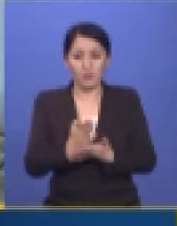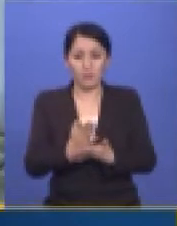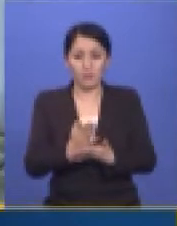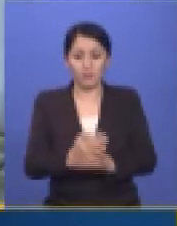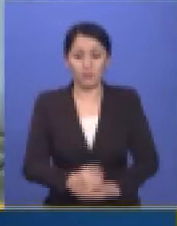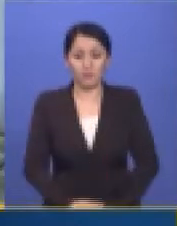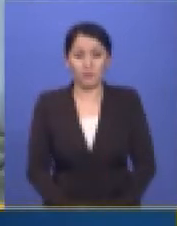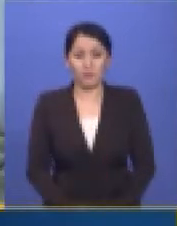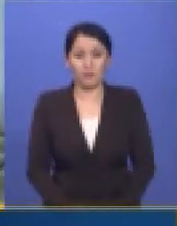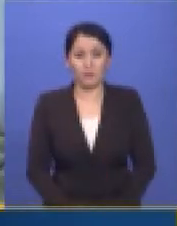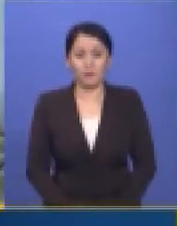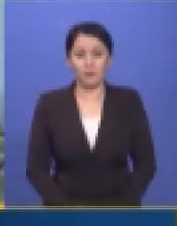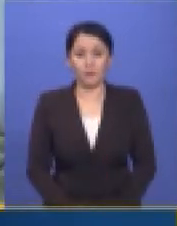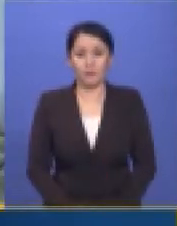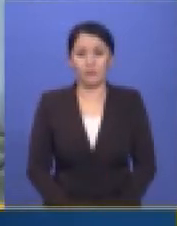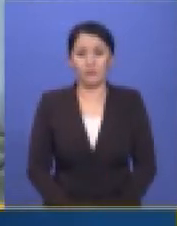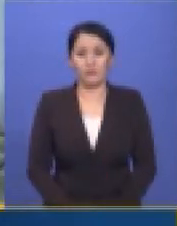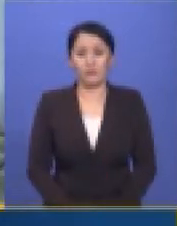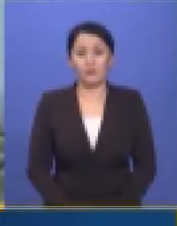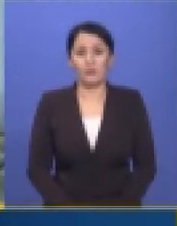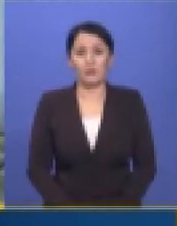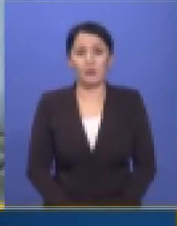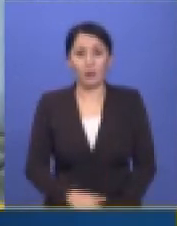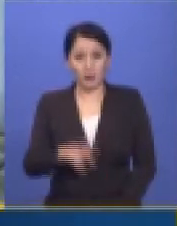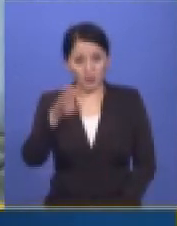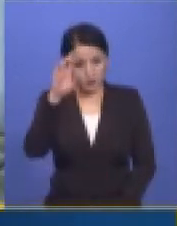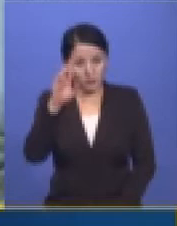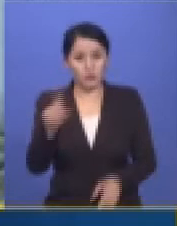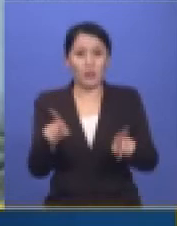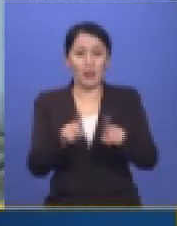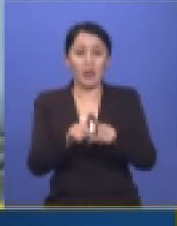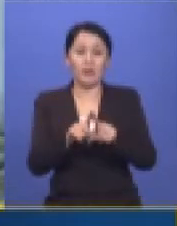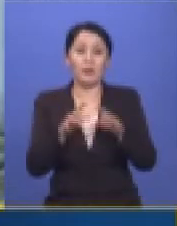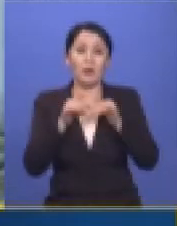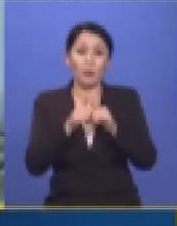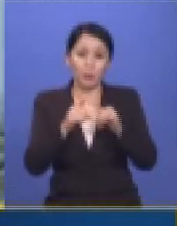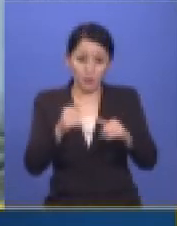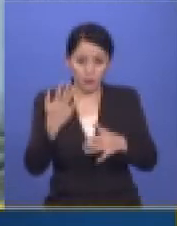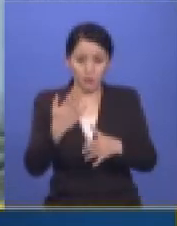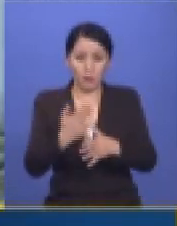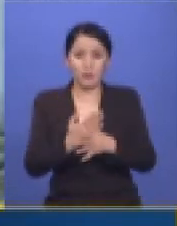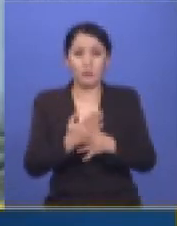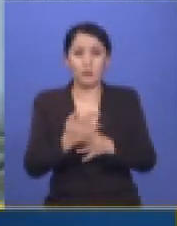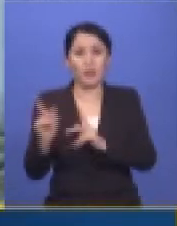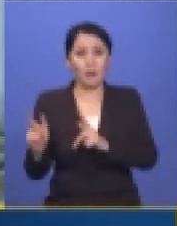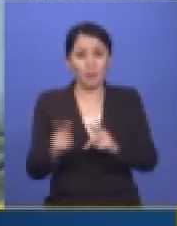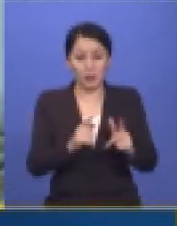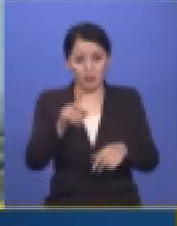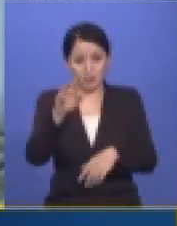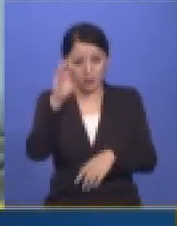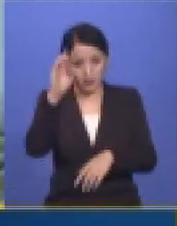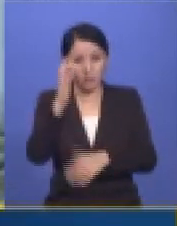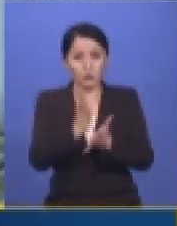Том, что я являюсь ровесником независимости. Мемлекетіммен бірге өсіп, оның дамуына өз үлесімді қосуға дайынмын.